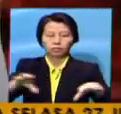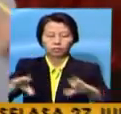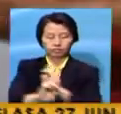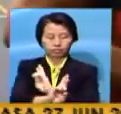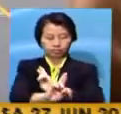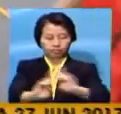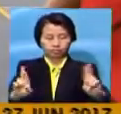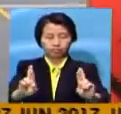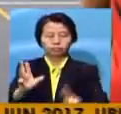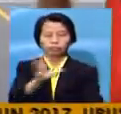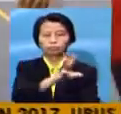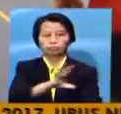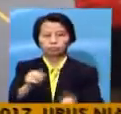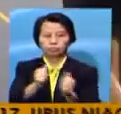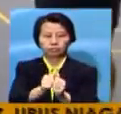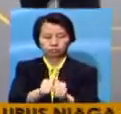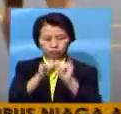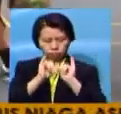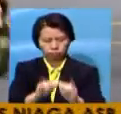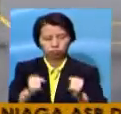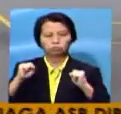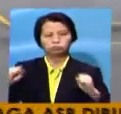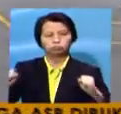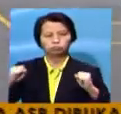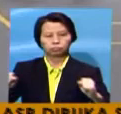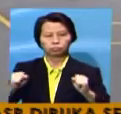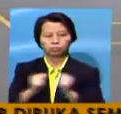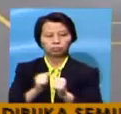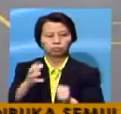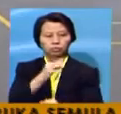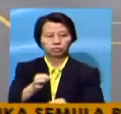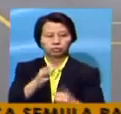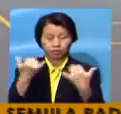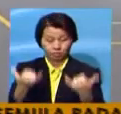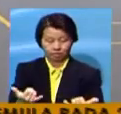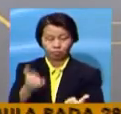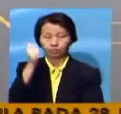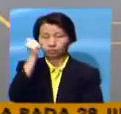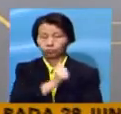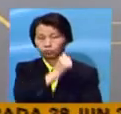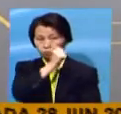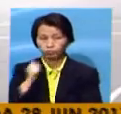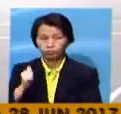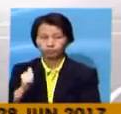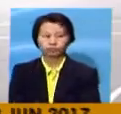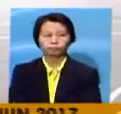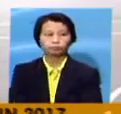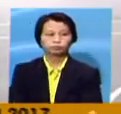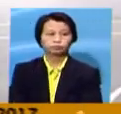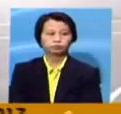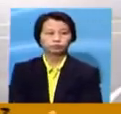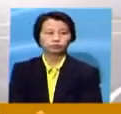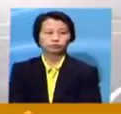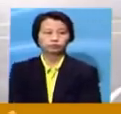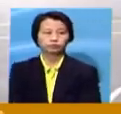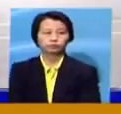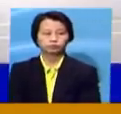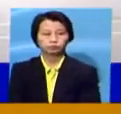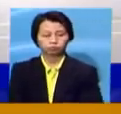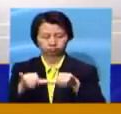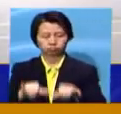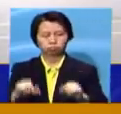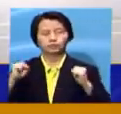persediaan serta mengekalkan kecergasan meskipun ketika berpuasa kita masih lagi mengekahkan